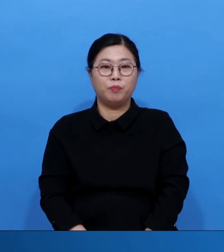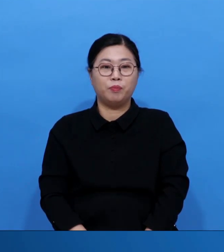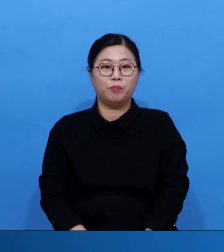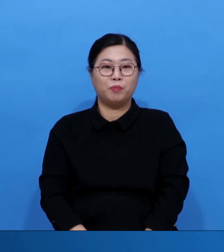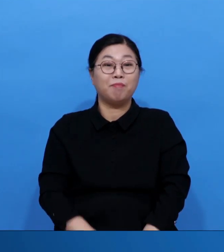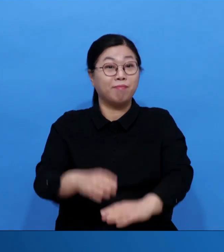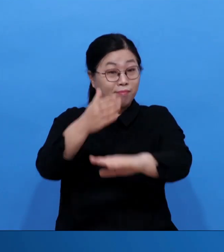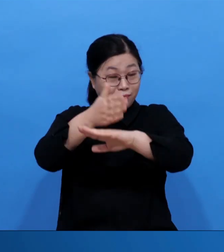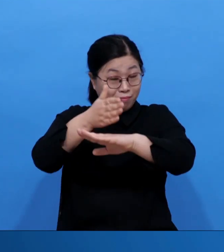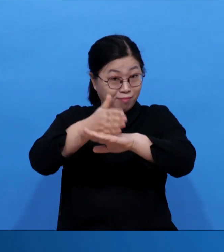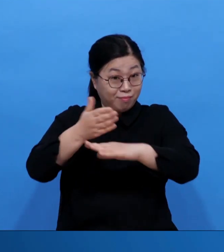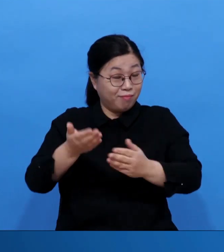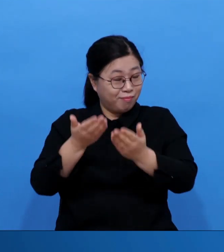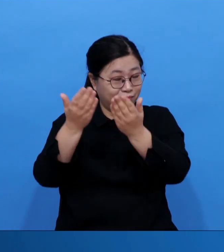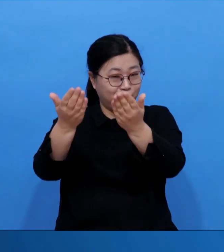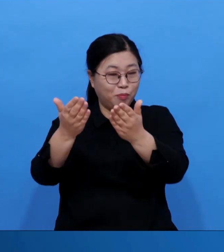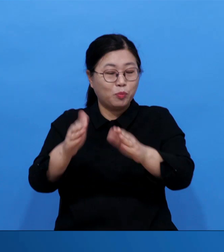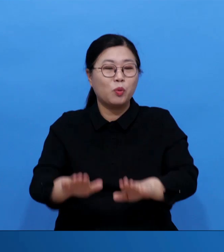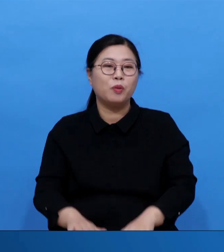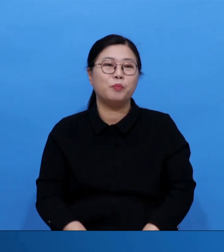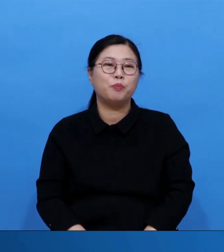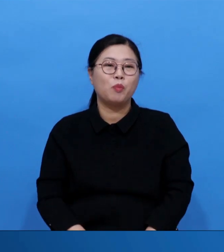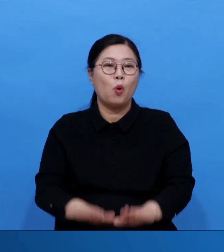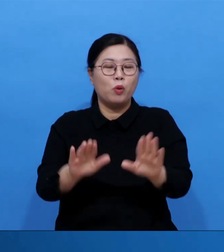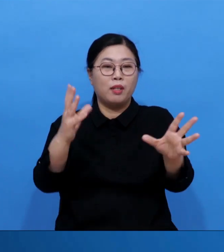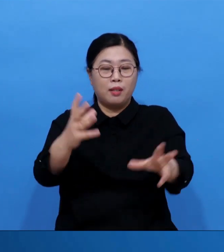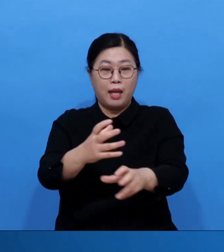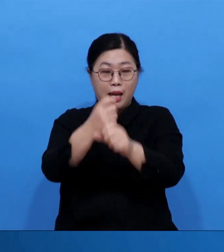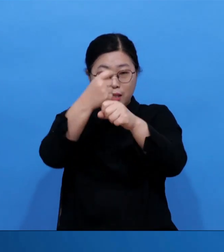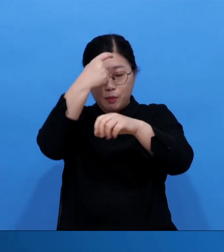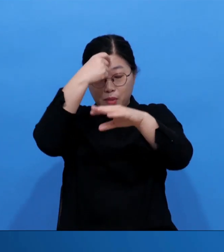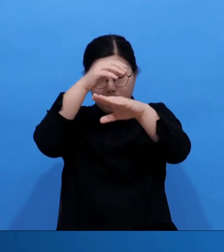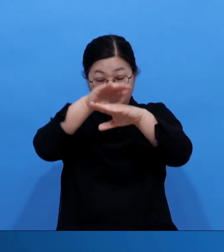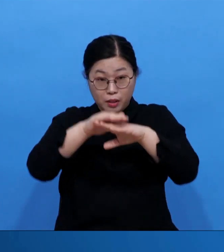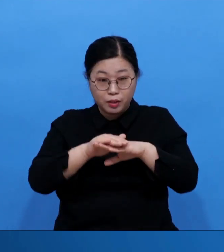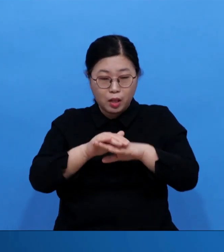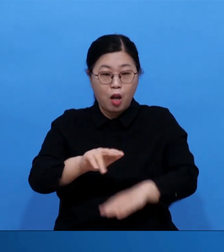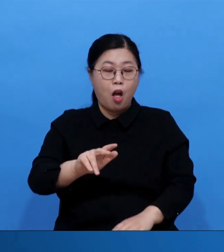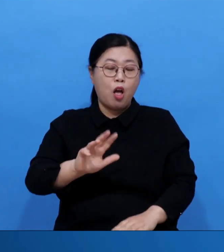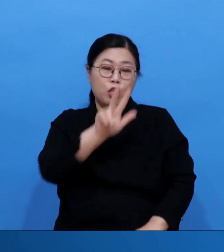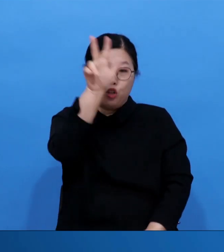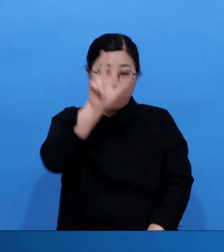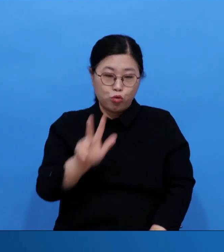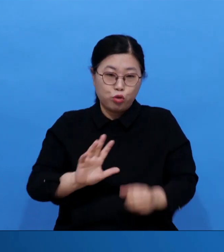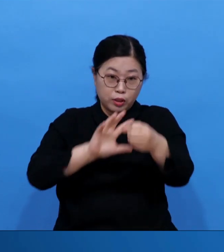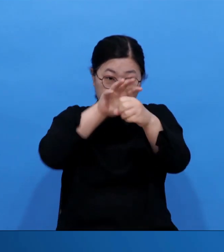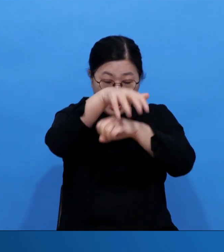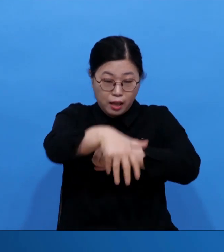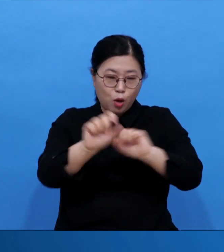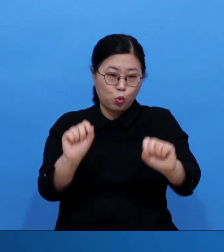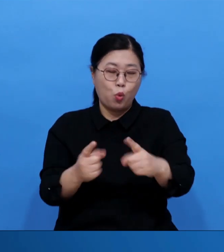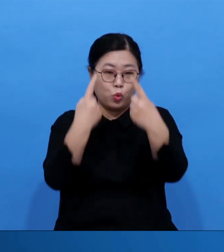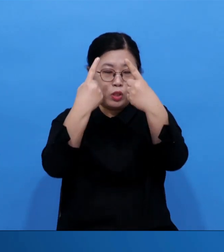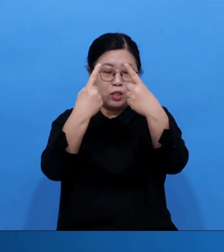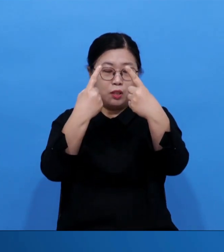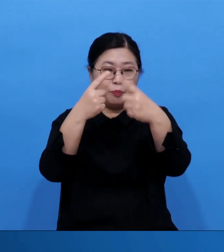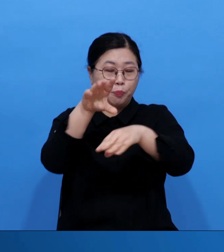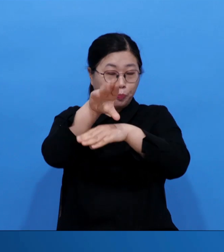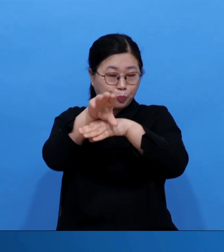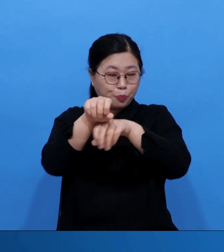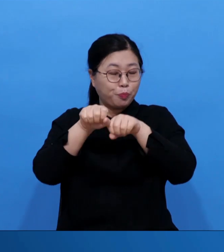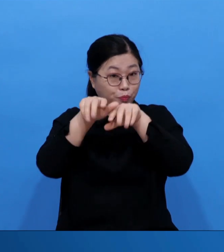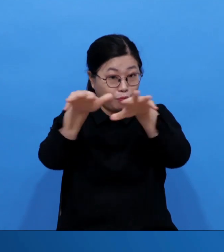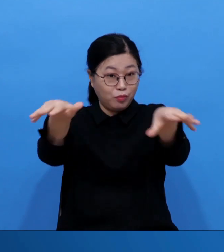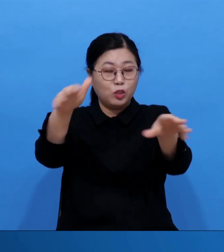네, 감사합니다. 금일 핵심 예배는 전국과 전 세계 동시 생중계